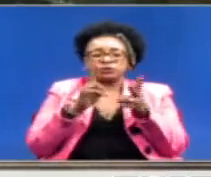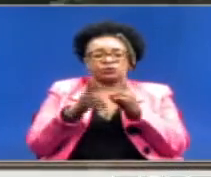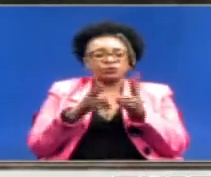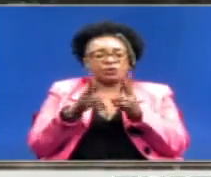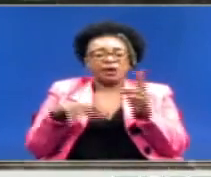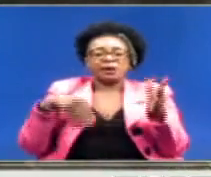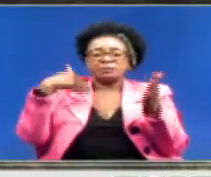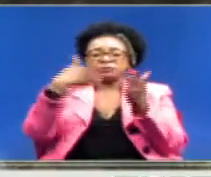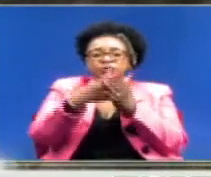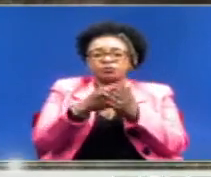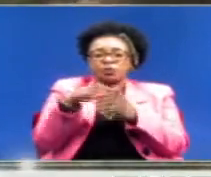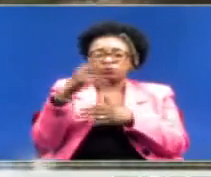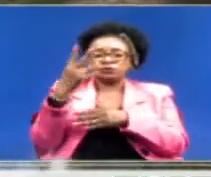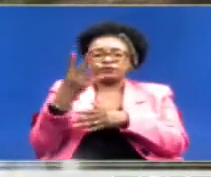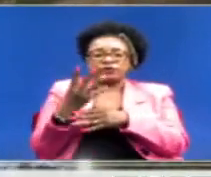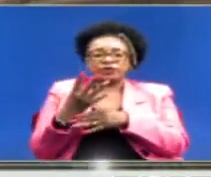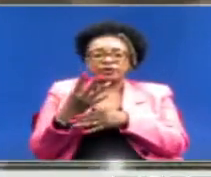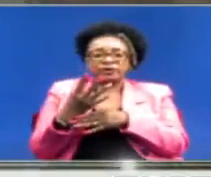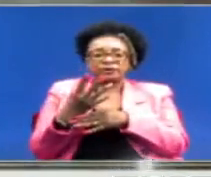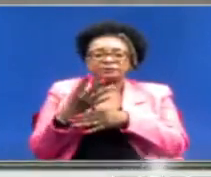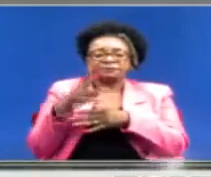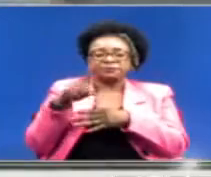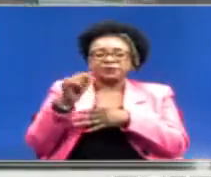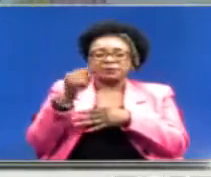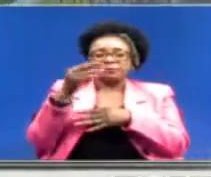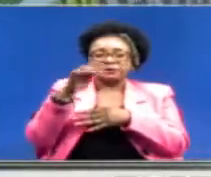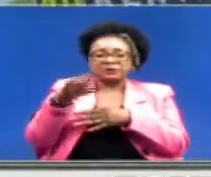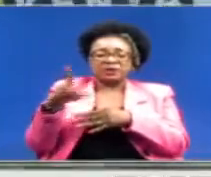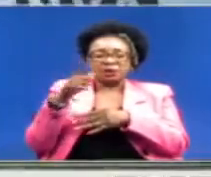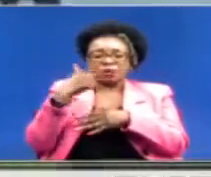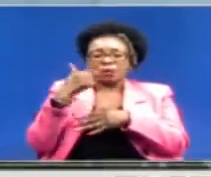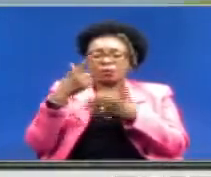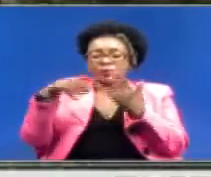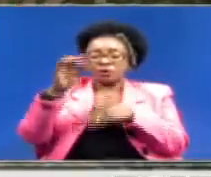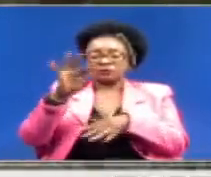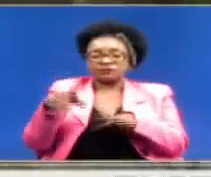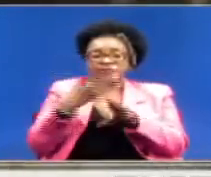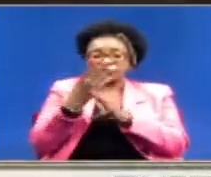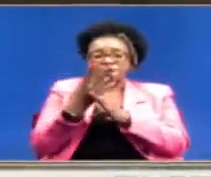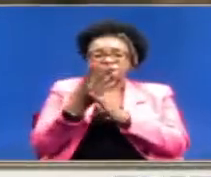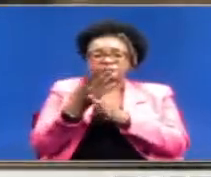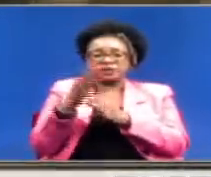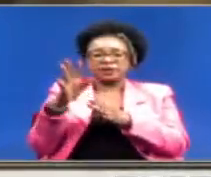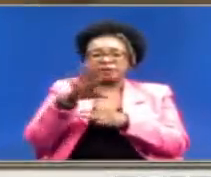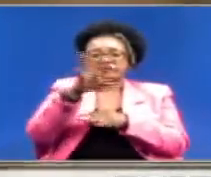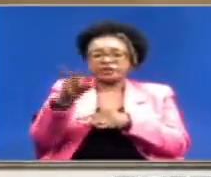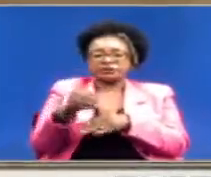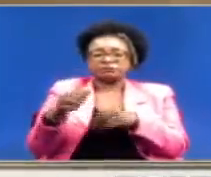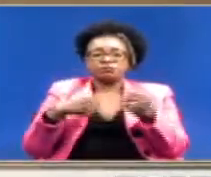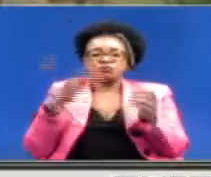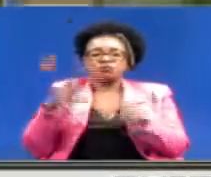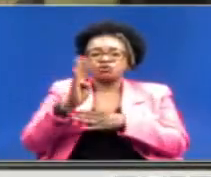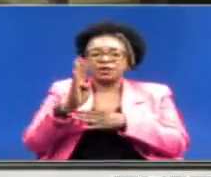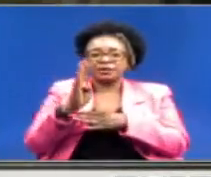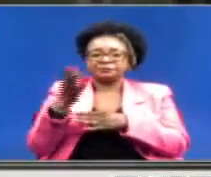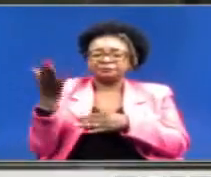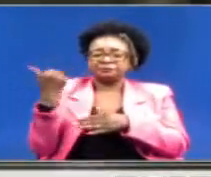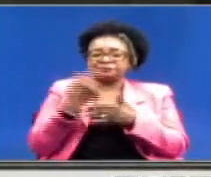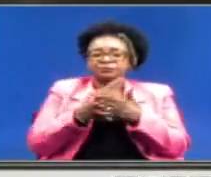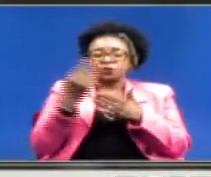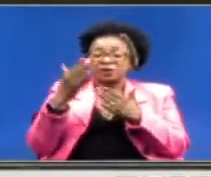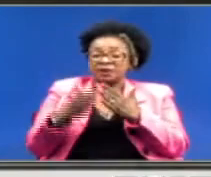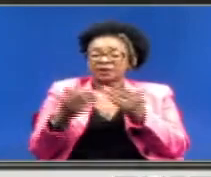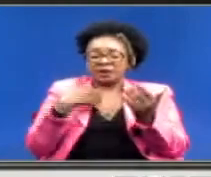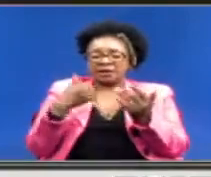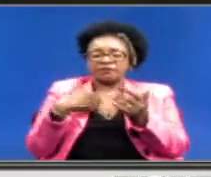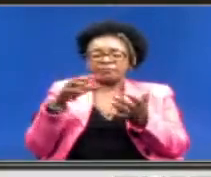hadi 24. Pateli na Han walioshinda raundi ya 4 ya mashindano ya Afrika nchini Burundi wikendi jana wako katika nafasi ya